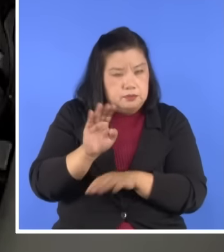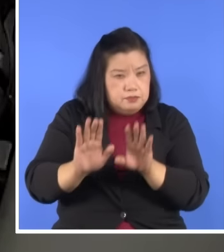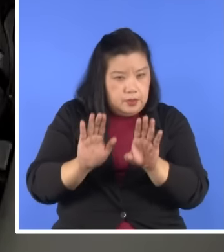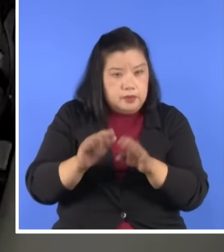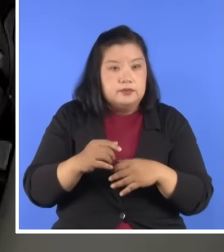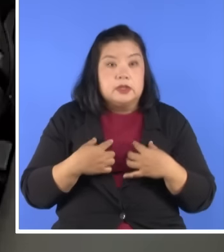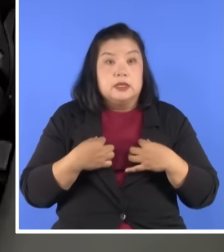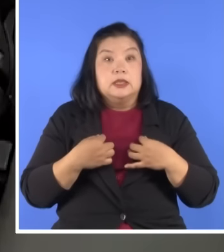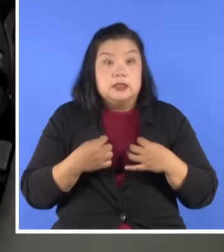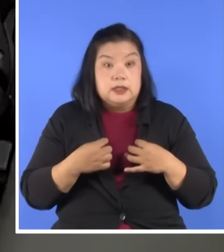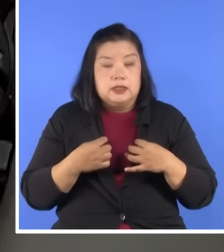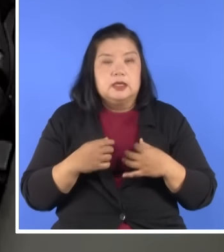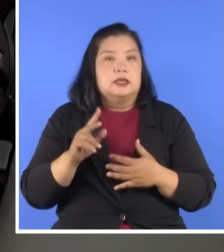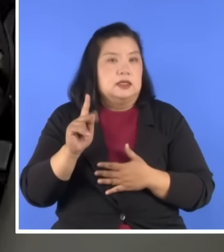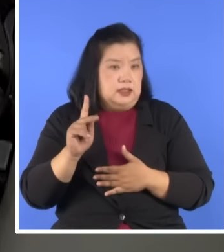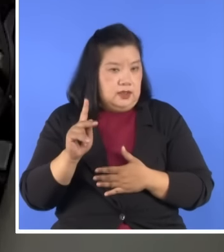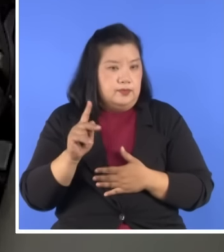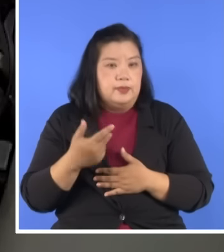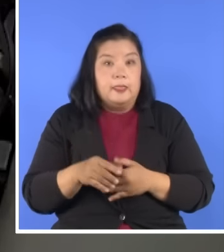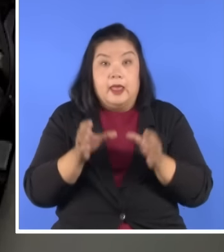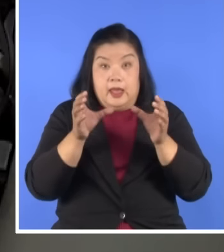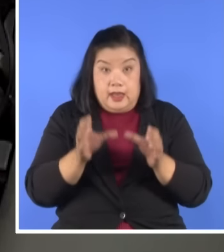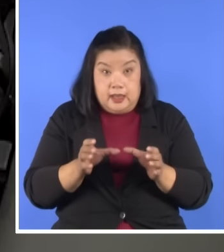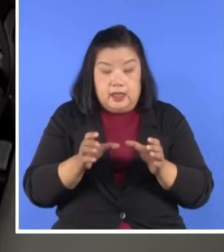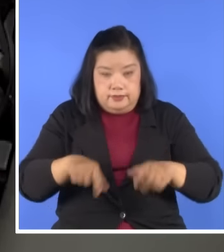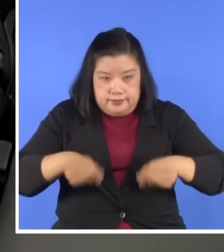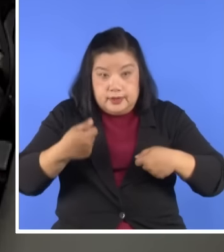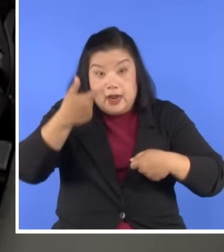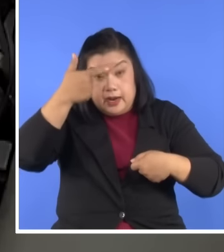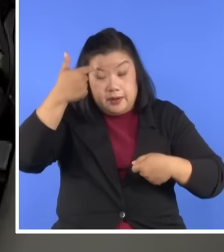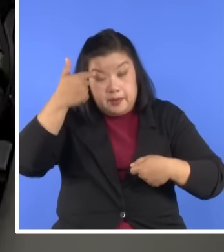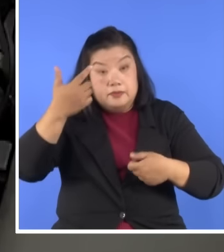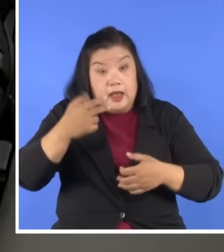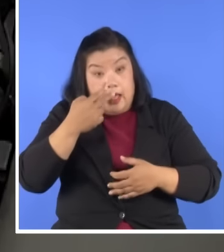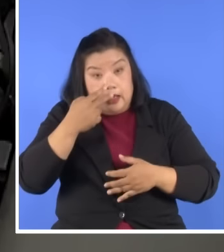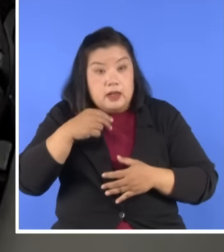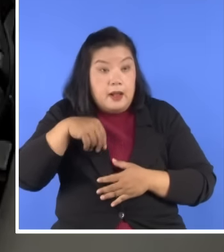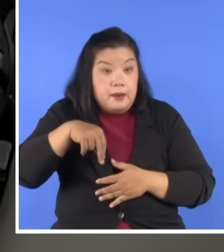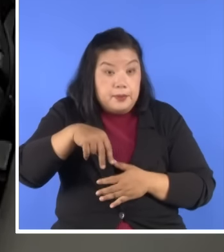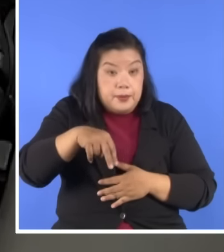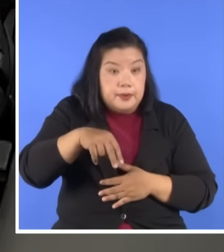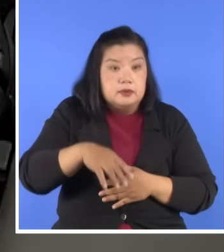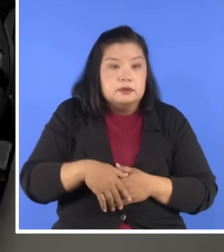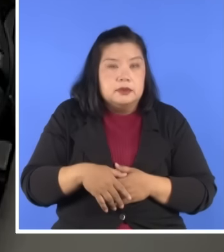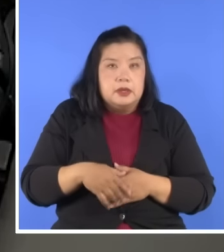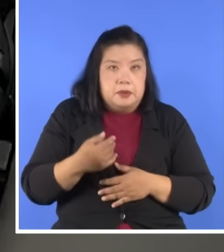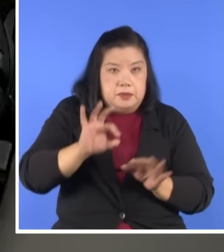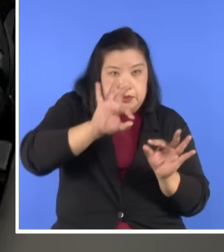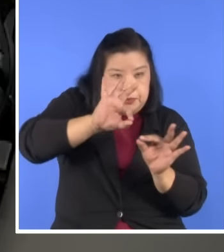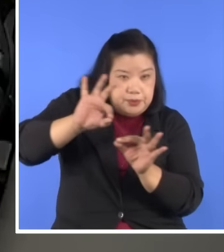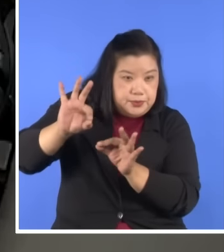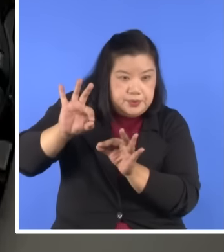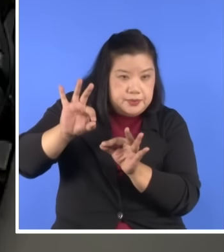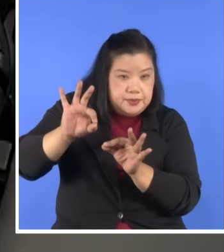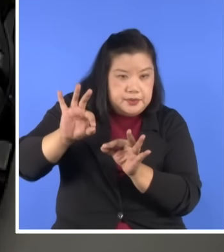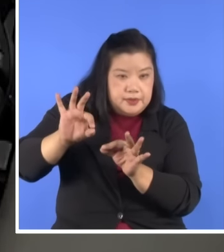เสื้อยืดสีเขียวกางเกงขาสั้นสีดำเข้ามาสำรวจภายในบ้านดึงผ้าม่านปิดด้วยนะจ๊ะนี่เหมือนจะบัง